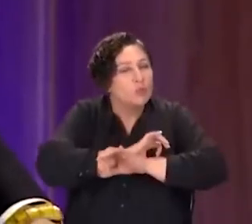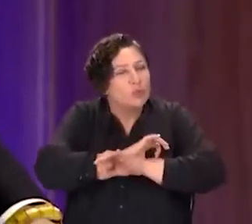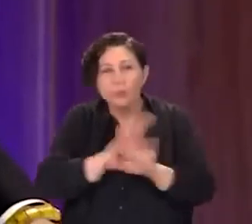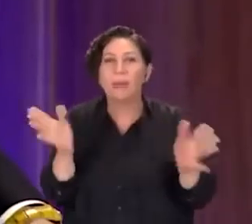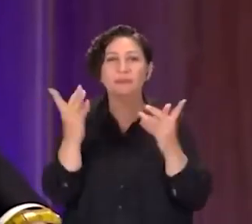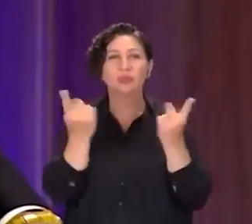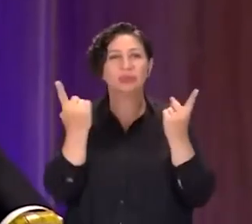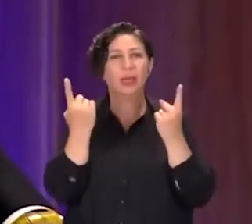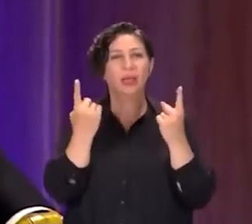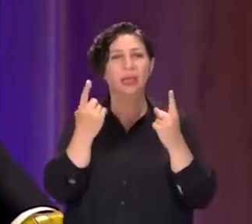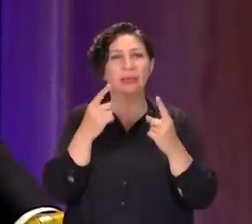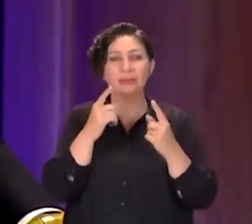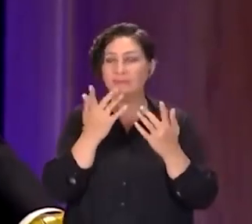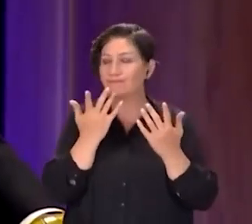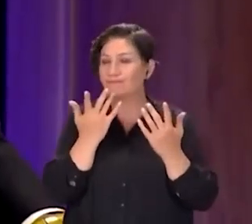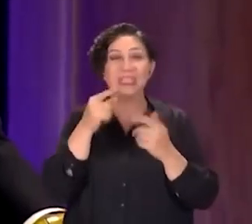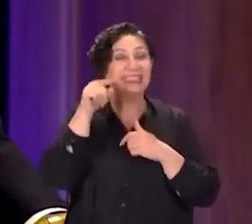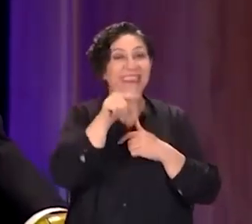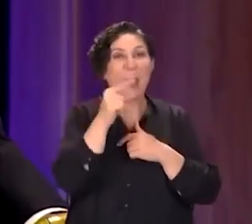bir şey. Sen bir